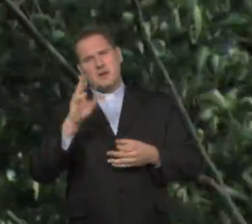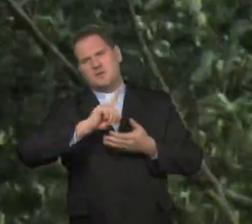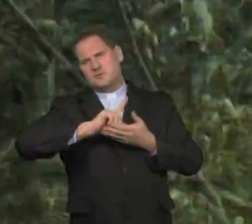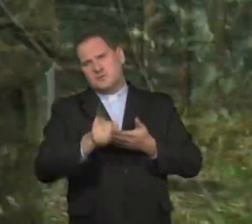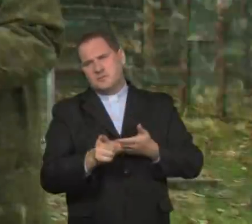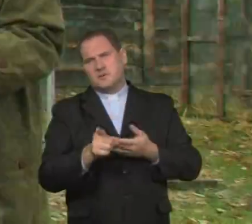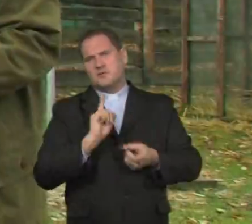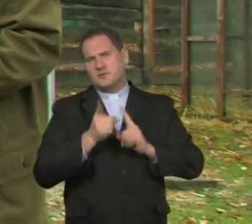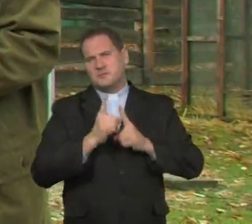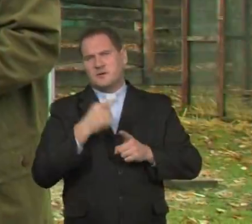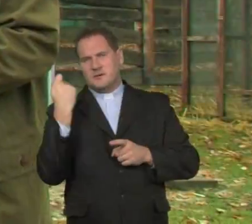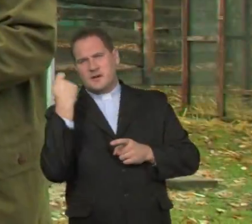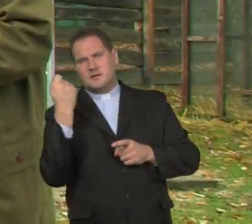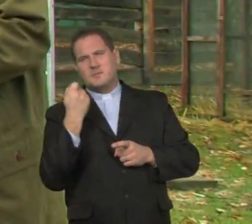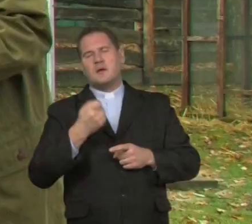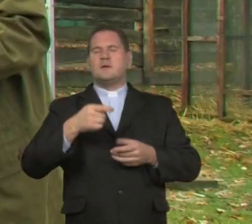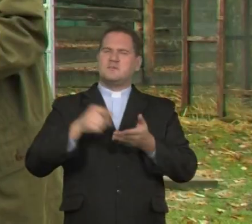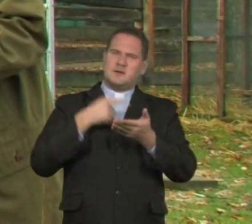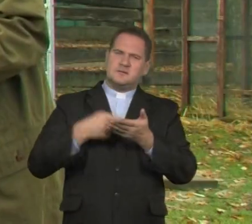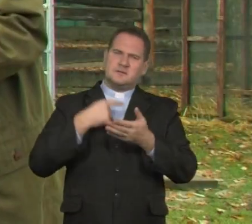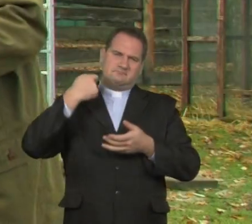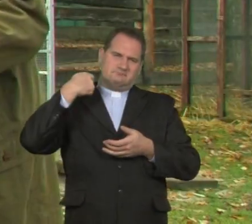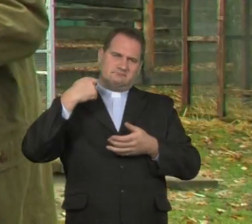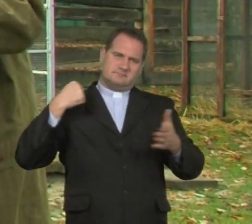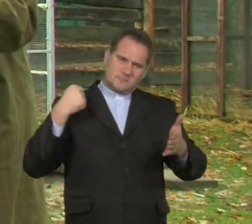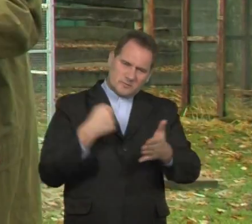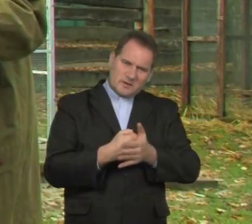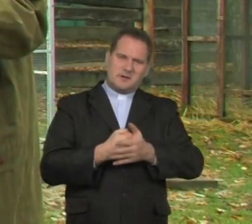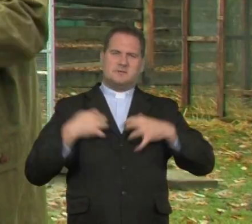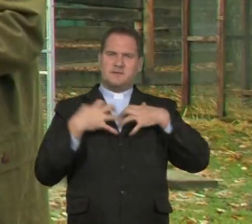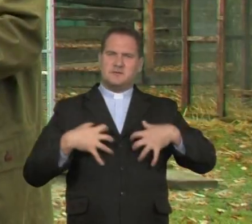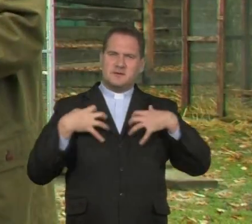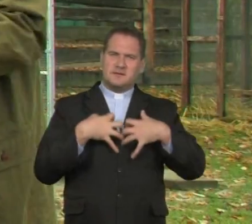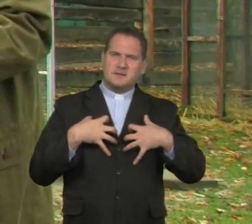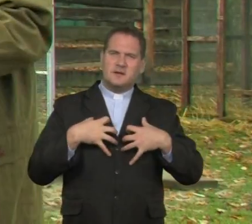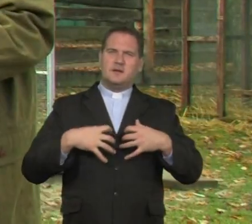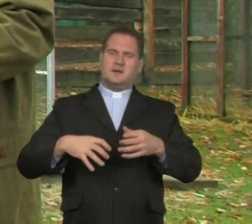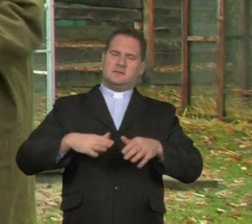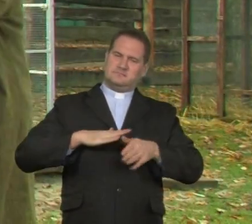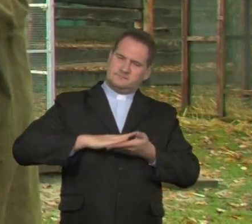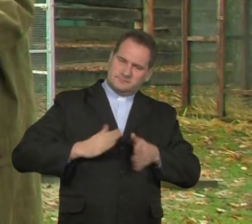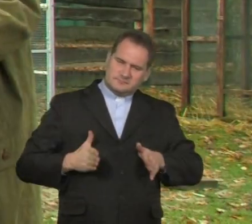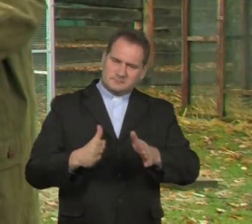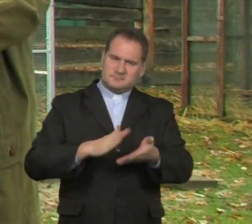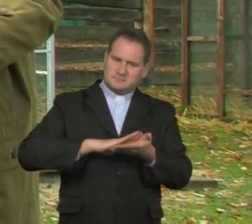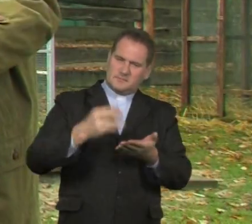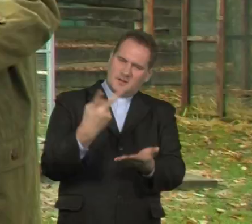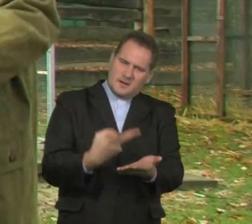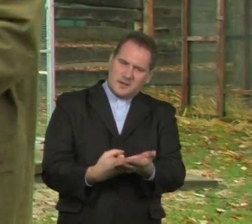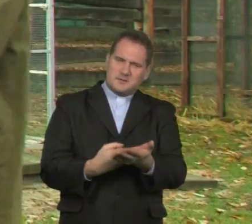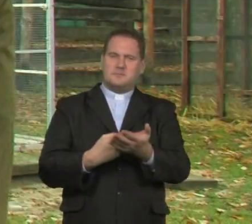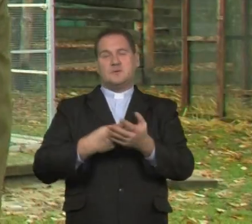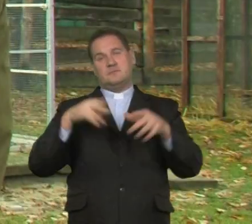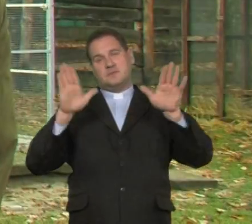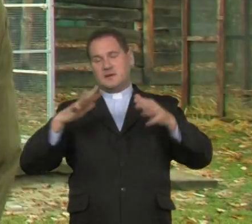tam niestety niektórzy kierowcy zbyt szybko jadą i często niestety zabijają zwierzątka, które leżą na